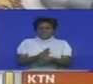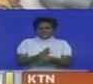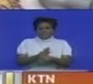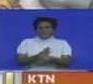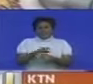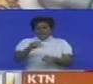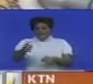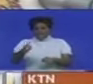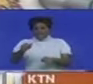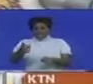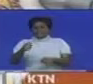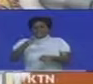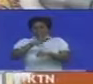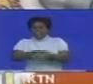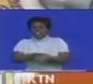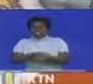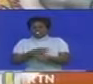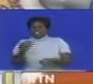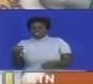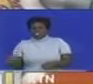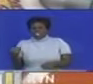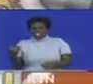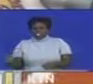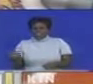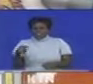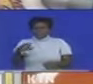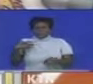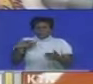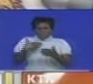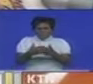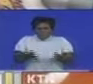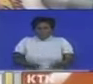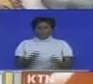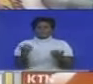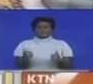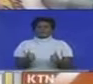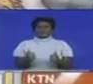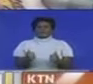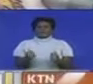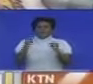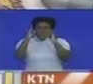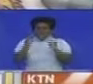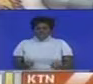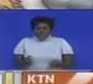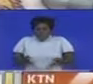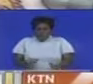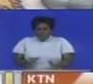na wengine wanapata watoto ambao wajafikia wakati wa kuzaliwa, our newborn unit